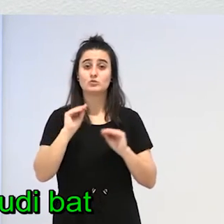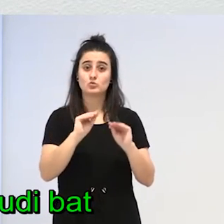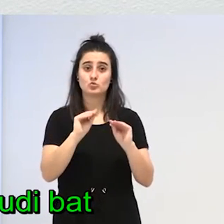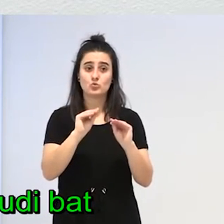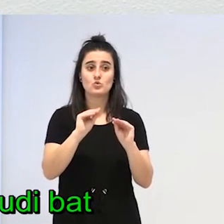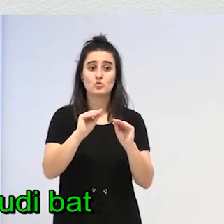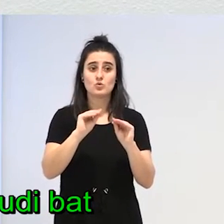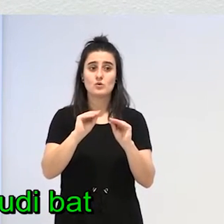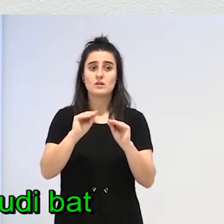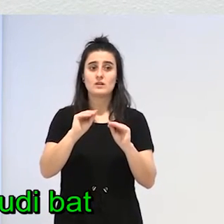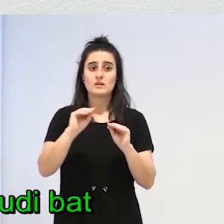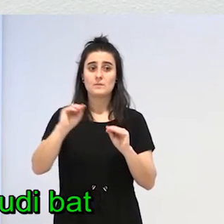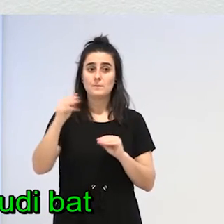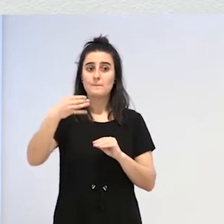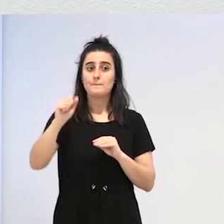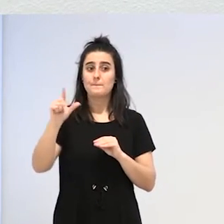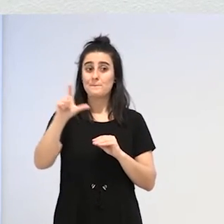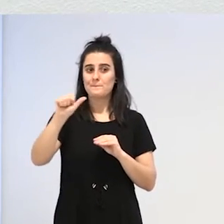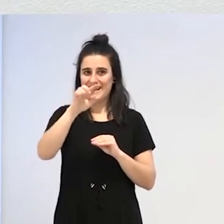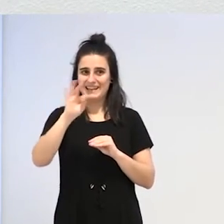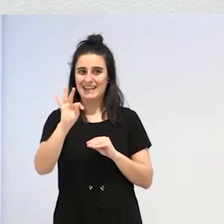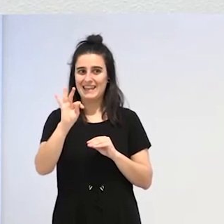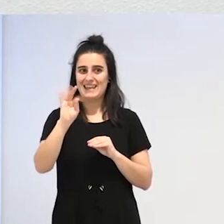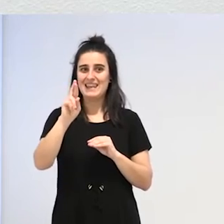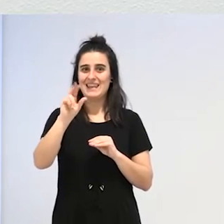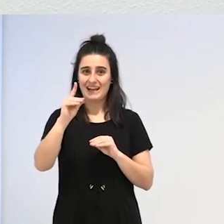zientzia fikzioak ematen duelako irudi bat